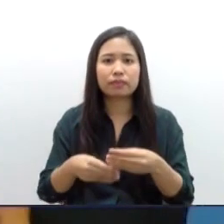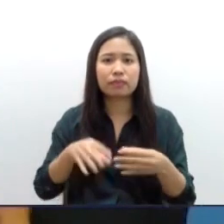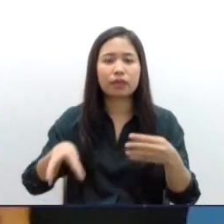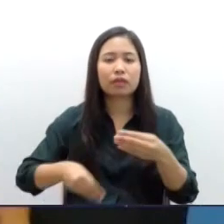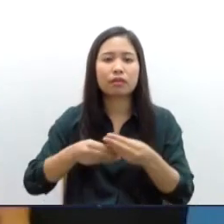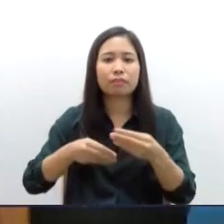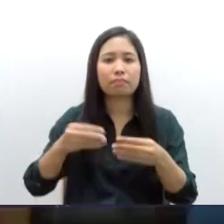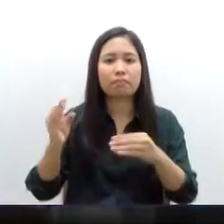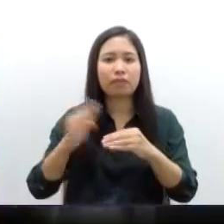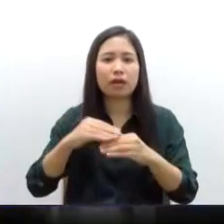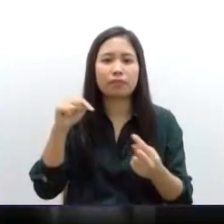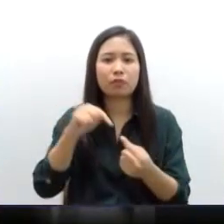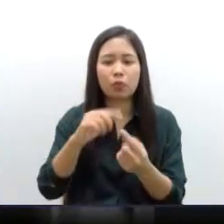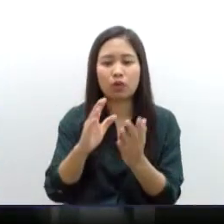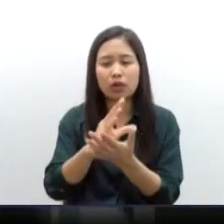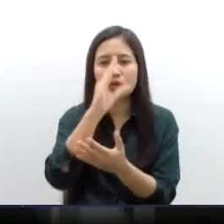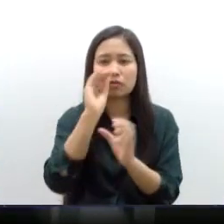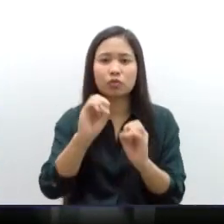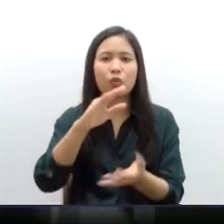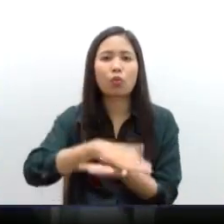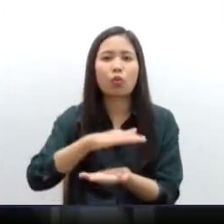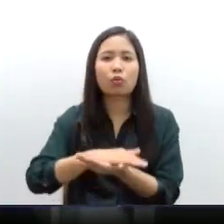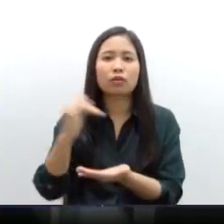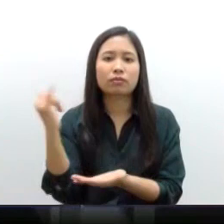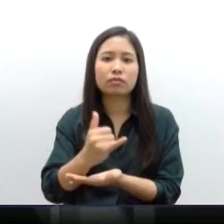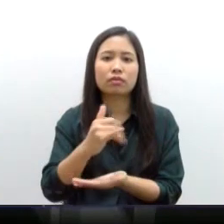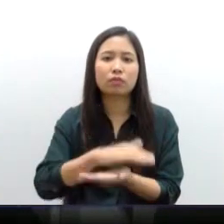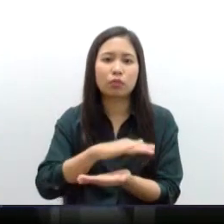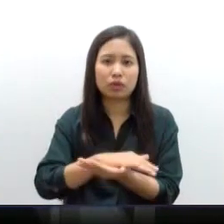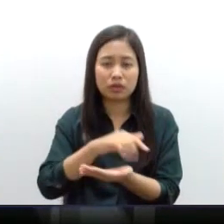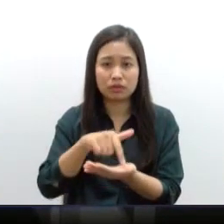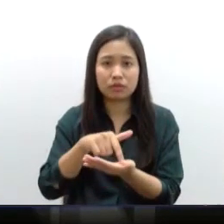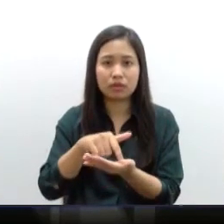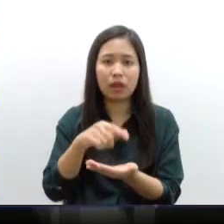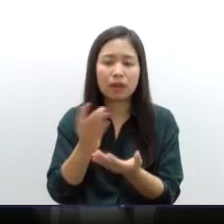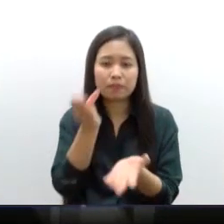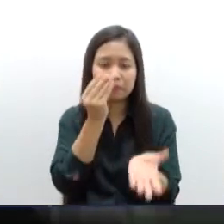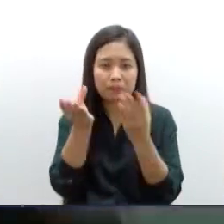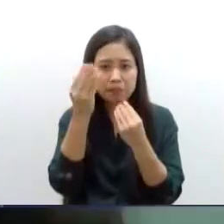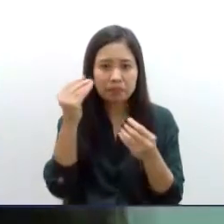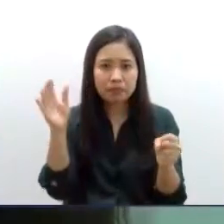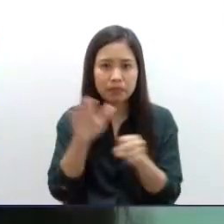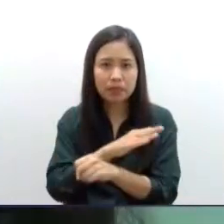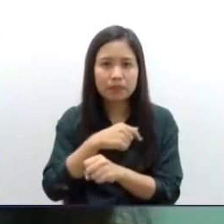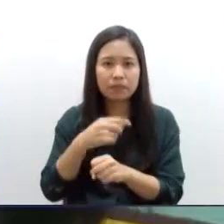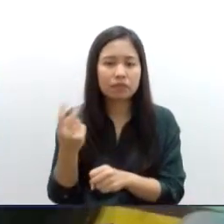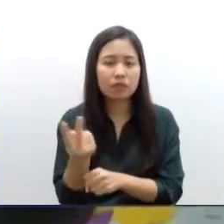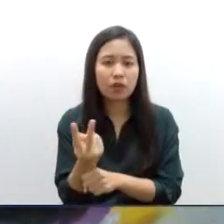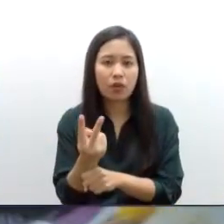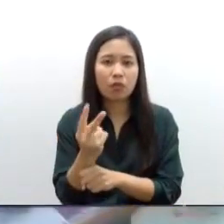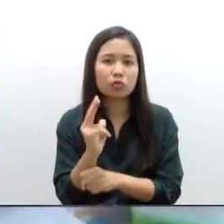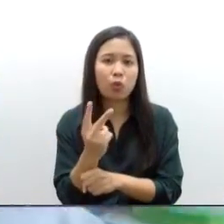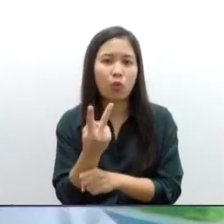การเรียนที่โรงเรียนเพราะจะได้รับรู้การเรียนการสอนสองทางเหมือนเ